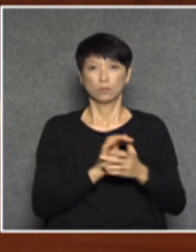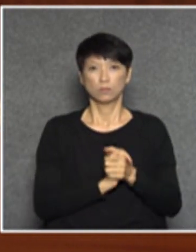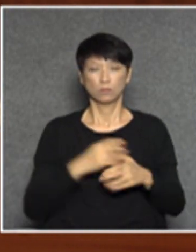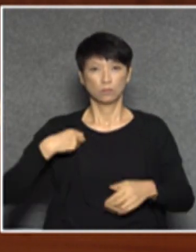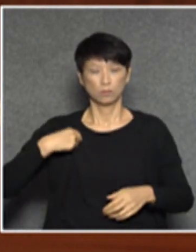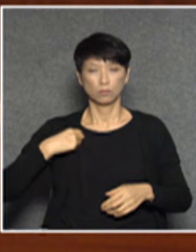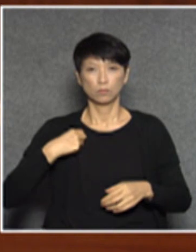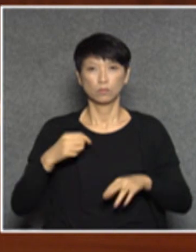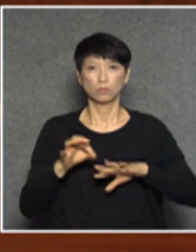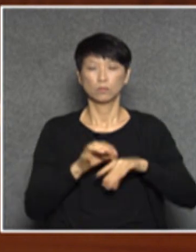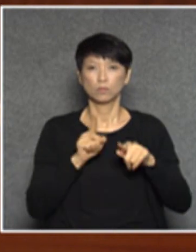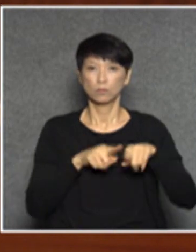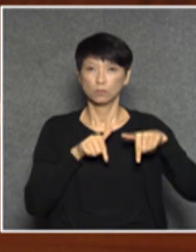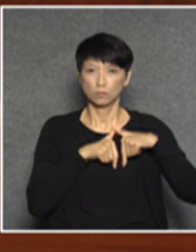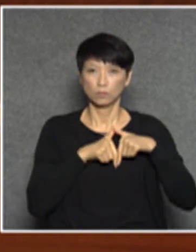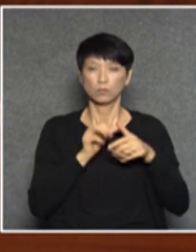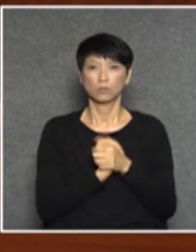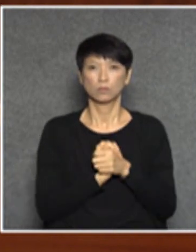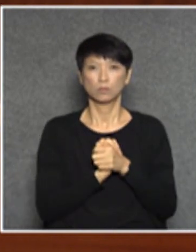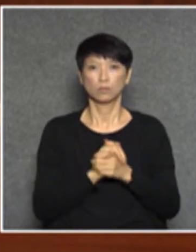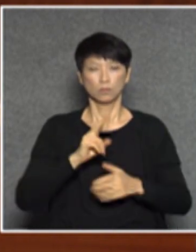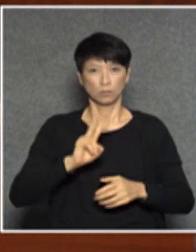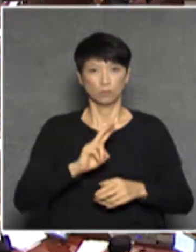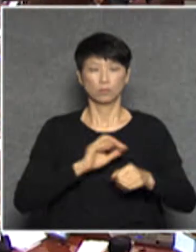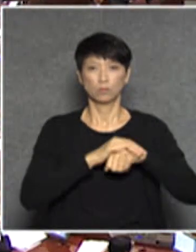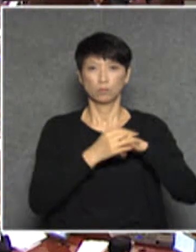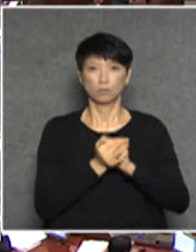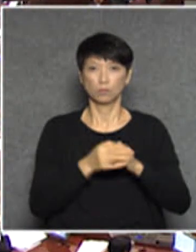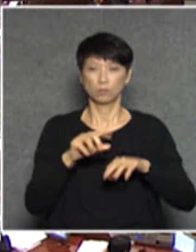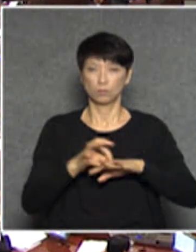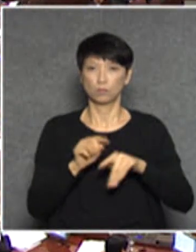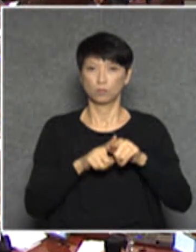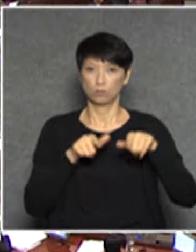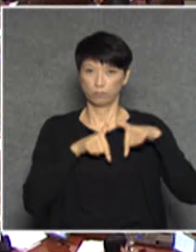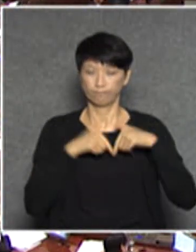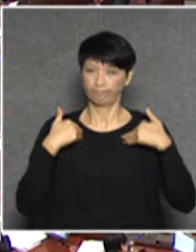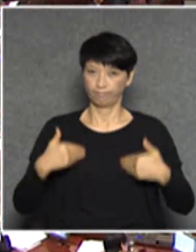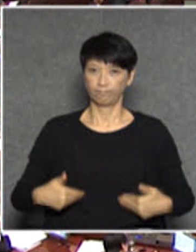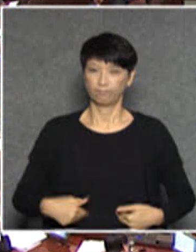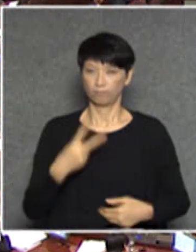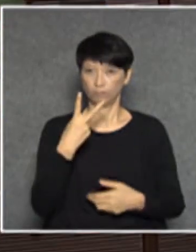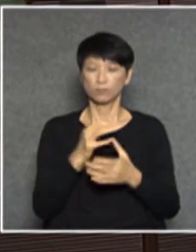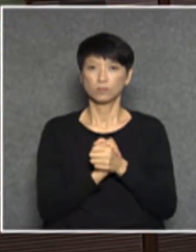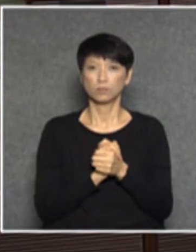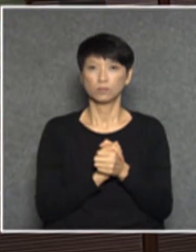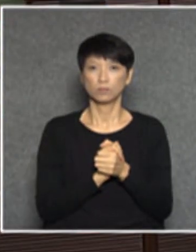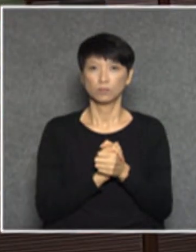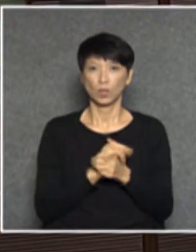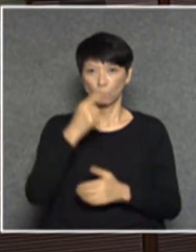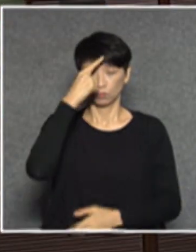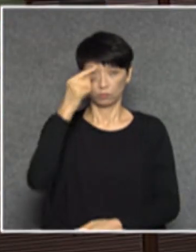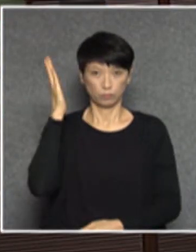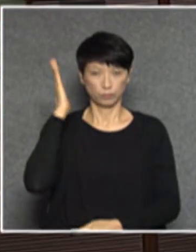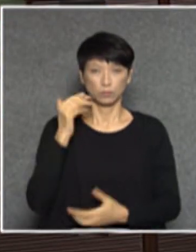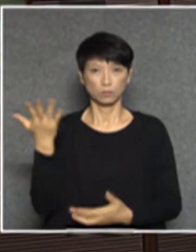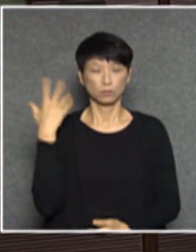家是中國的國際金融中心。 胡志偉議員。 梁先生，近年樓宇